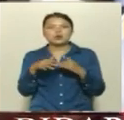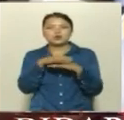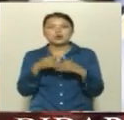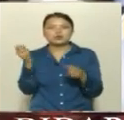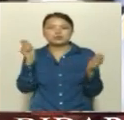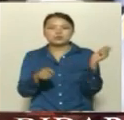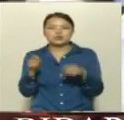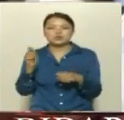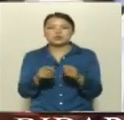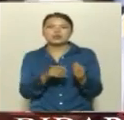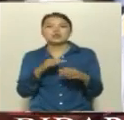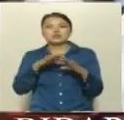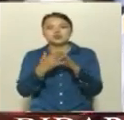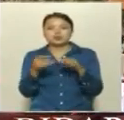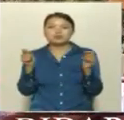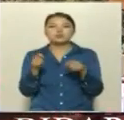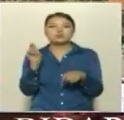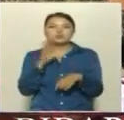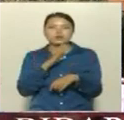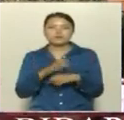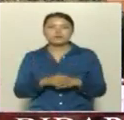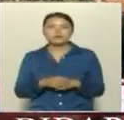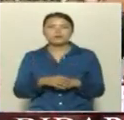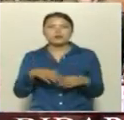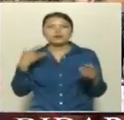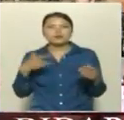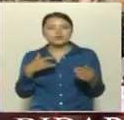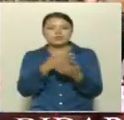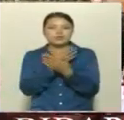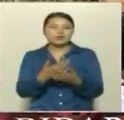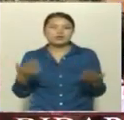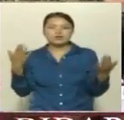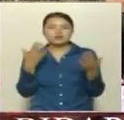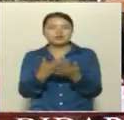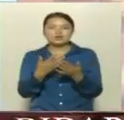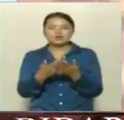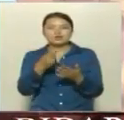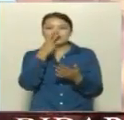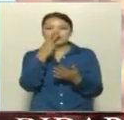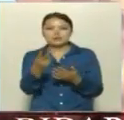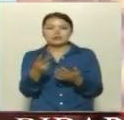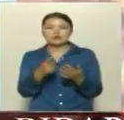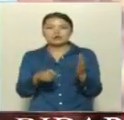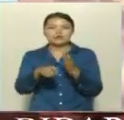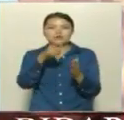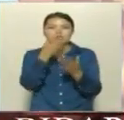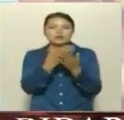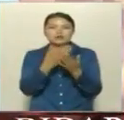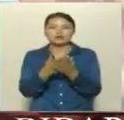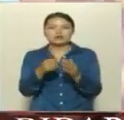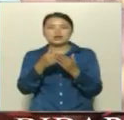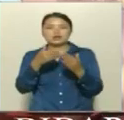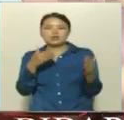города и близлежащих населенных пунктов ки исполнялись не только в сопровождении домбры но и колках кобоза Перед